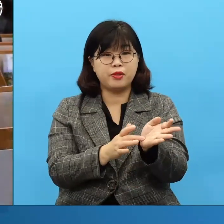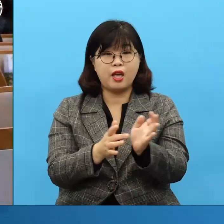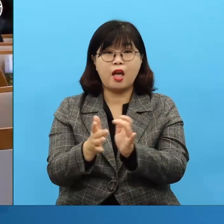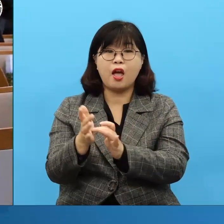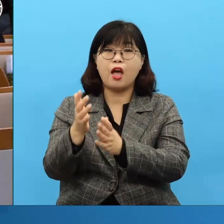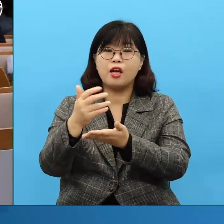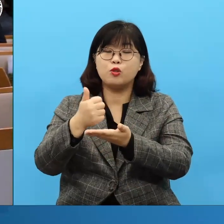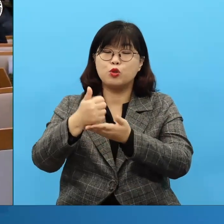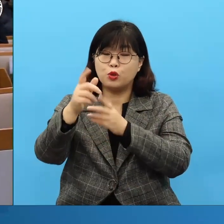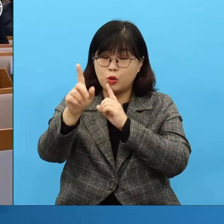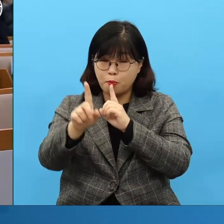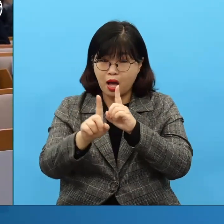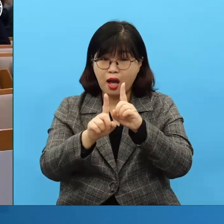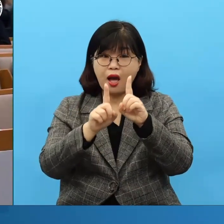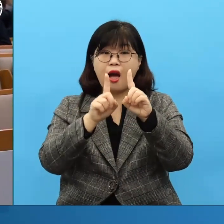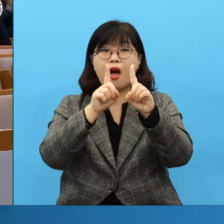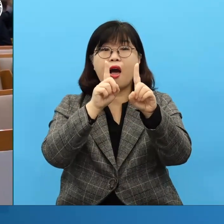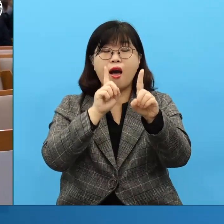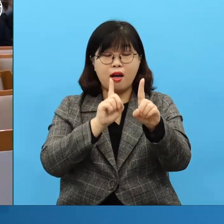다만 예수